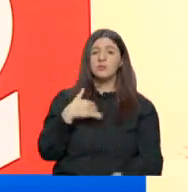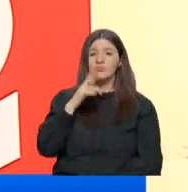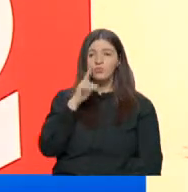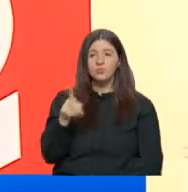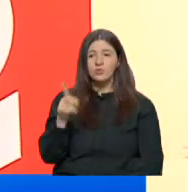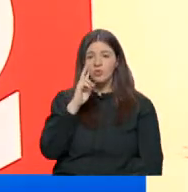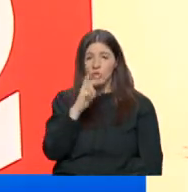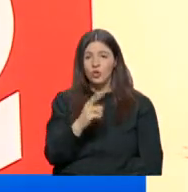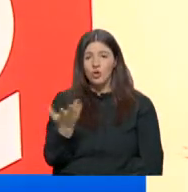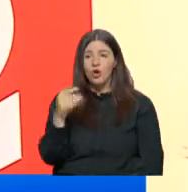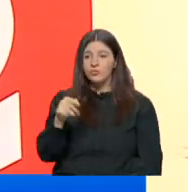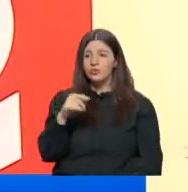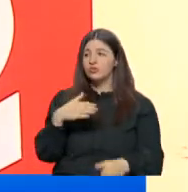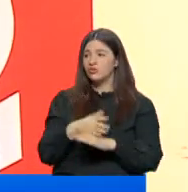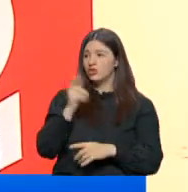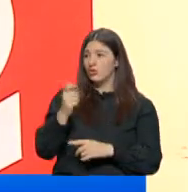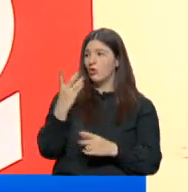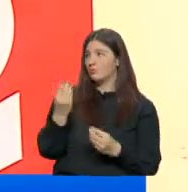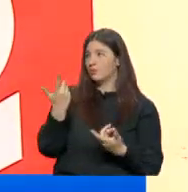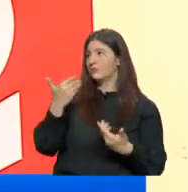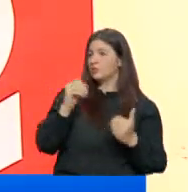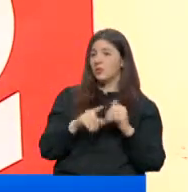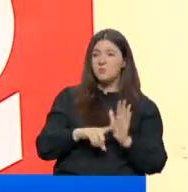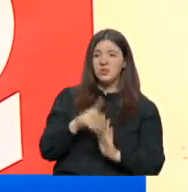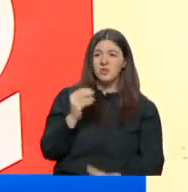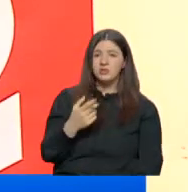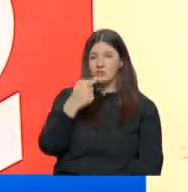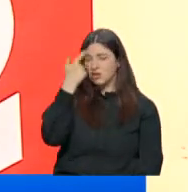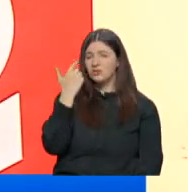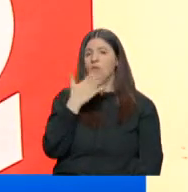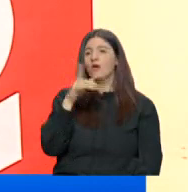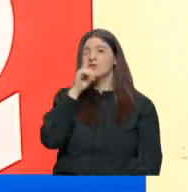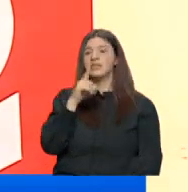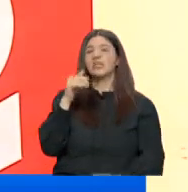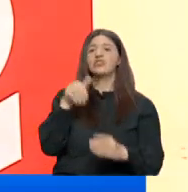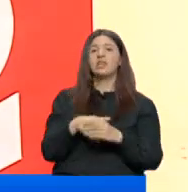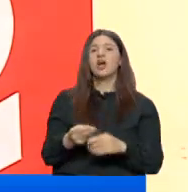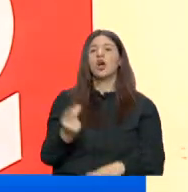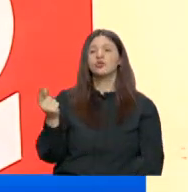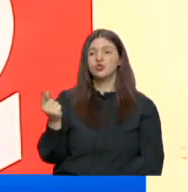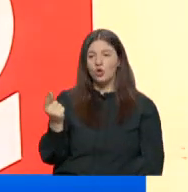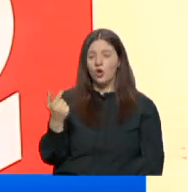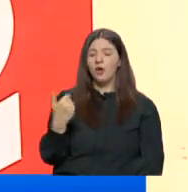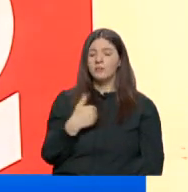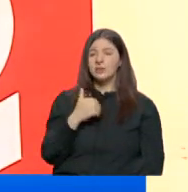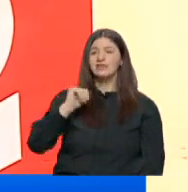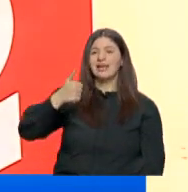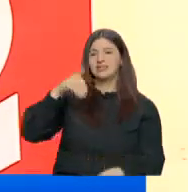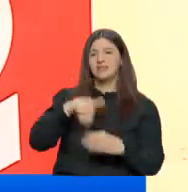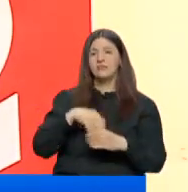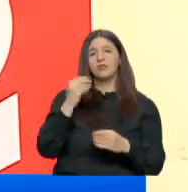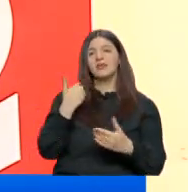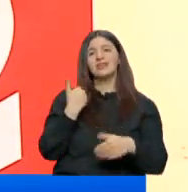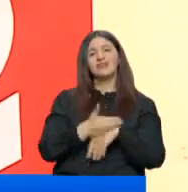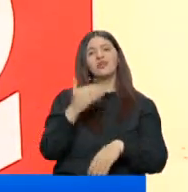gördüğümüz o da görüyor. Yani bugün gerçekleşecek bir seçimde başarı elde etme şansı yok. O yüzden seçimden kaçıyor. Biz yarın seçim olsa bile